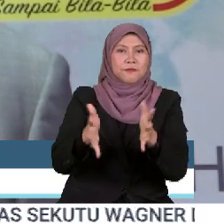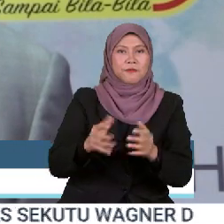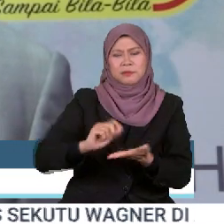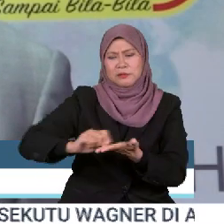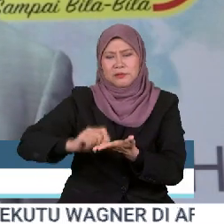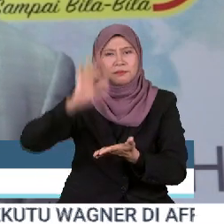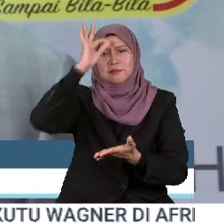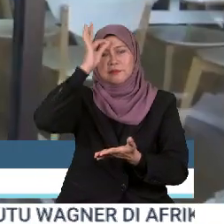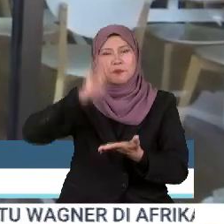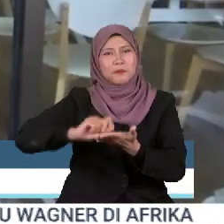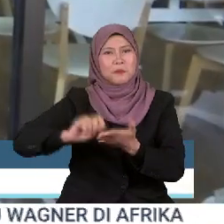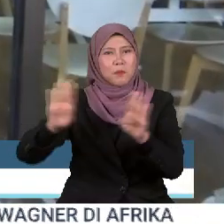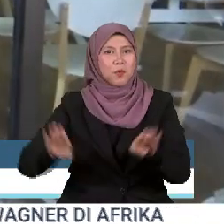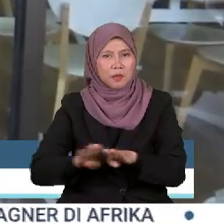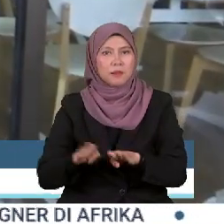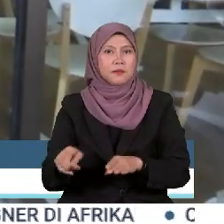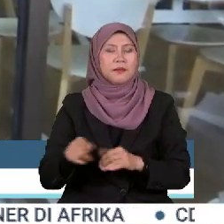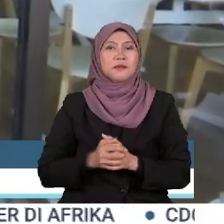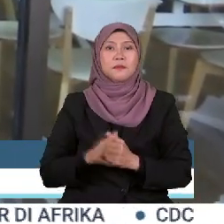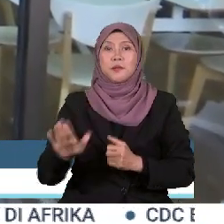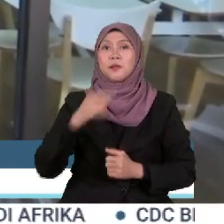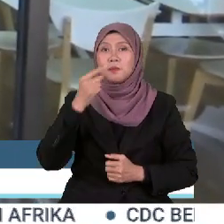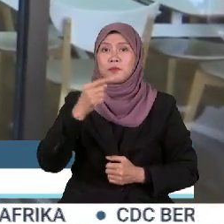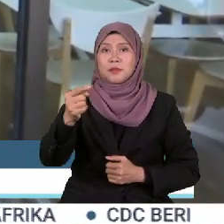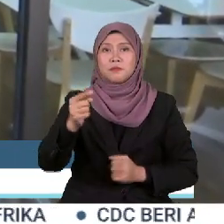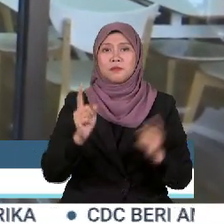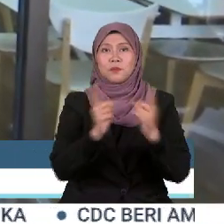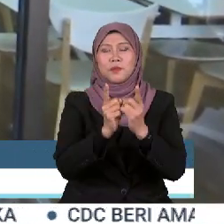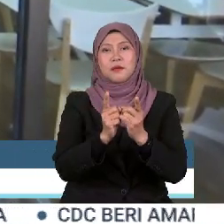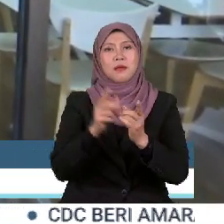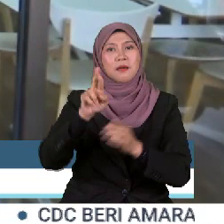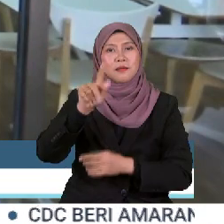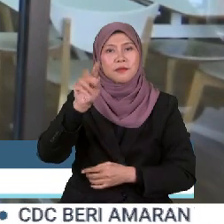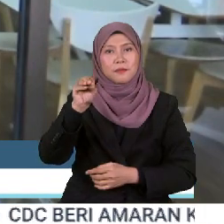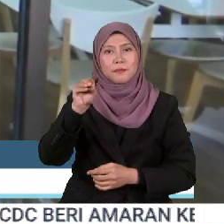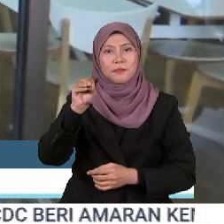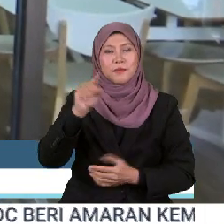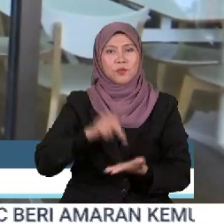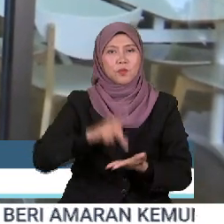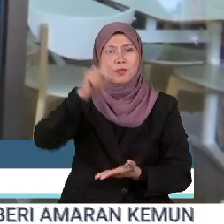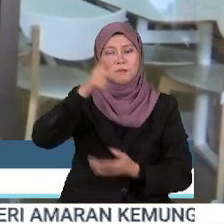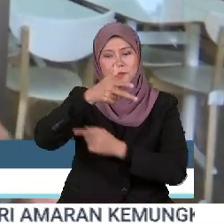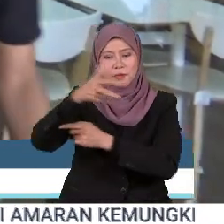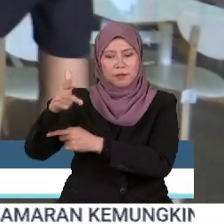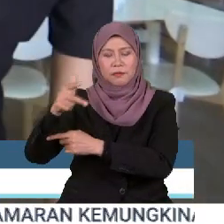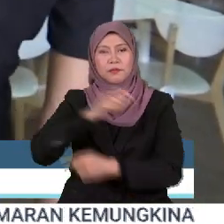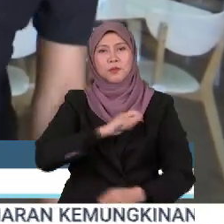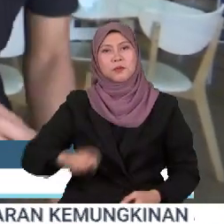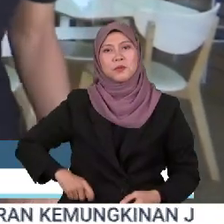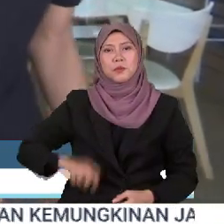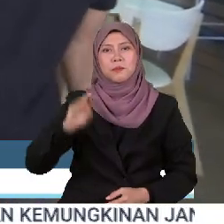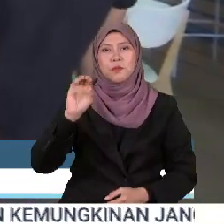mengisi Borang Beliau berkata demikian ketika ditemui kru RPM di Kompleks penyiaran tuanku Muhammad